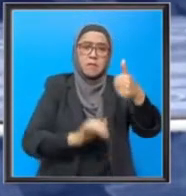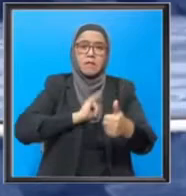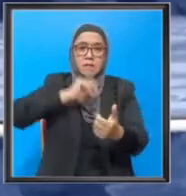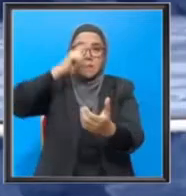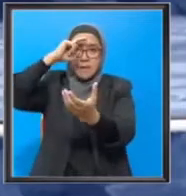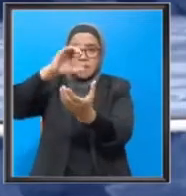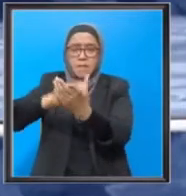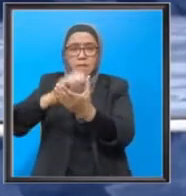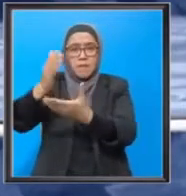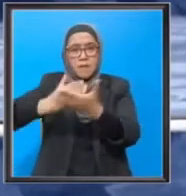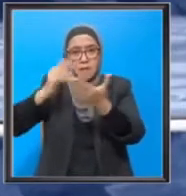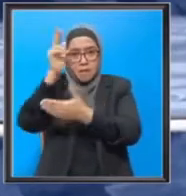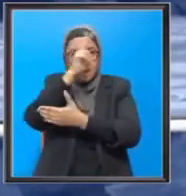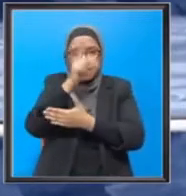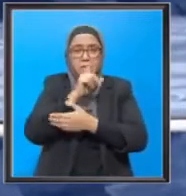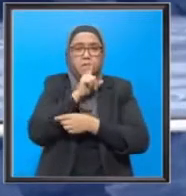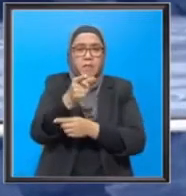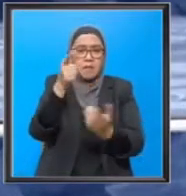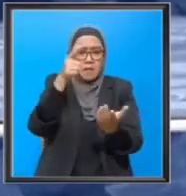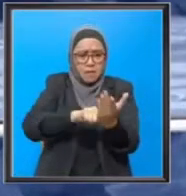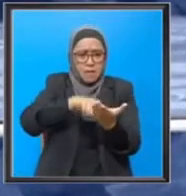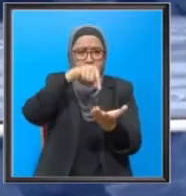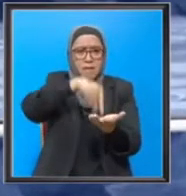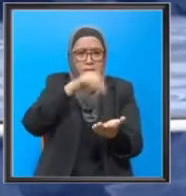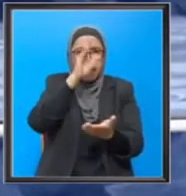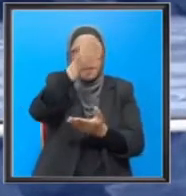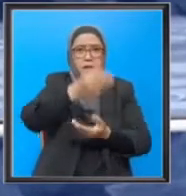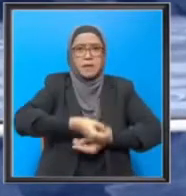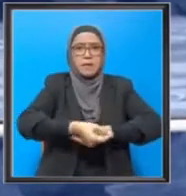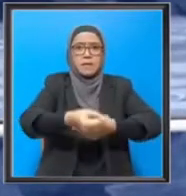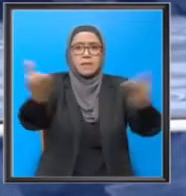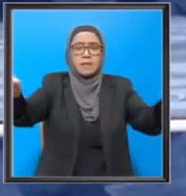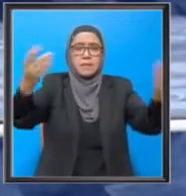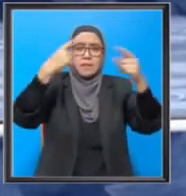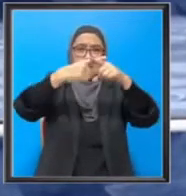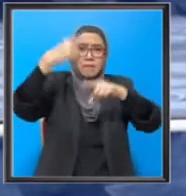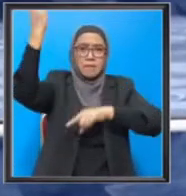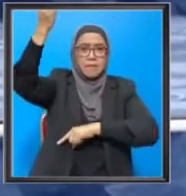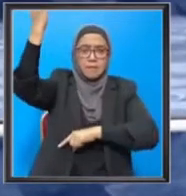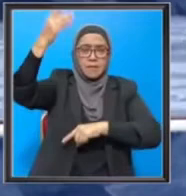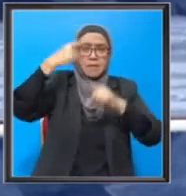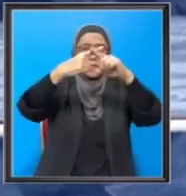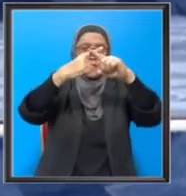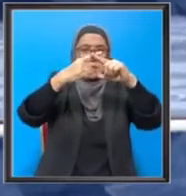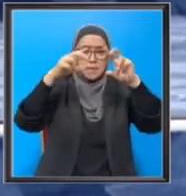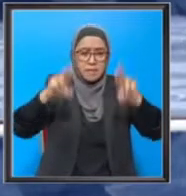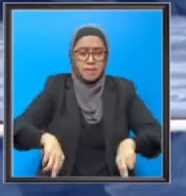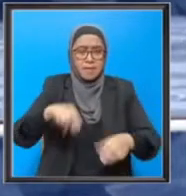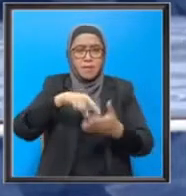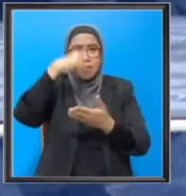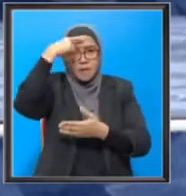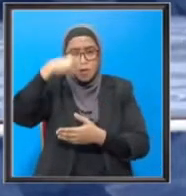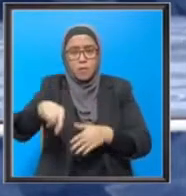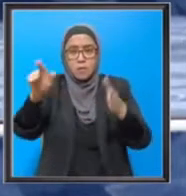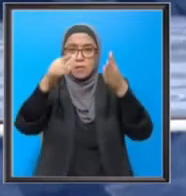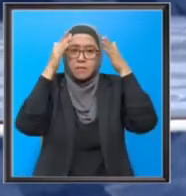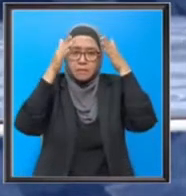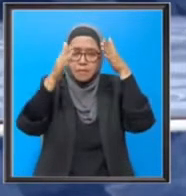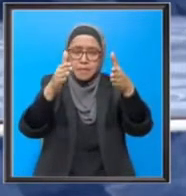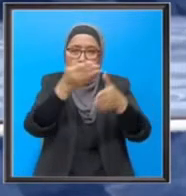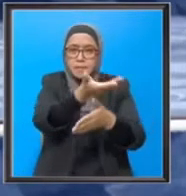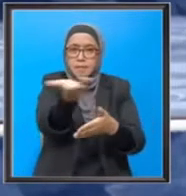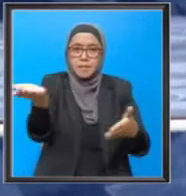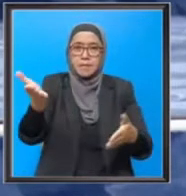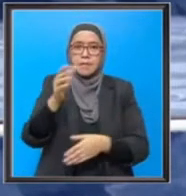pihak kerajaan laporan ini akan ditelentangkan di dalam dewan rakyat ini untuk tatapan Alifa lemon